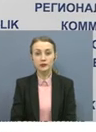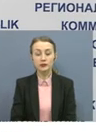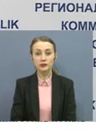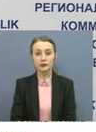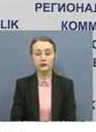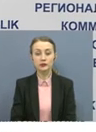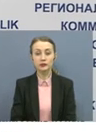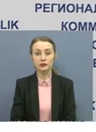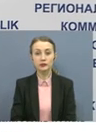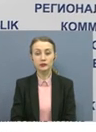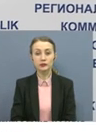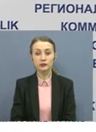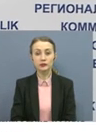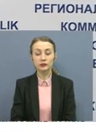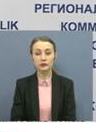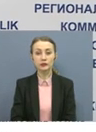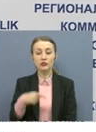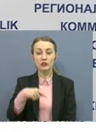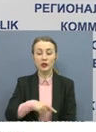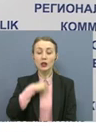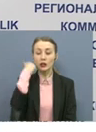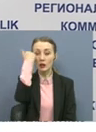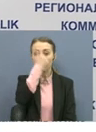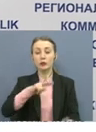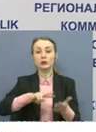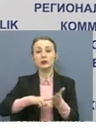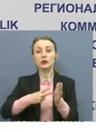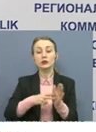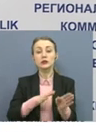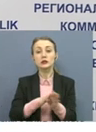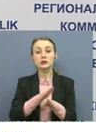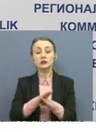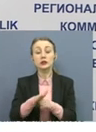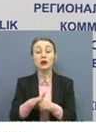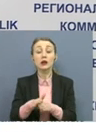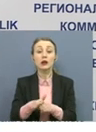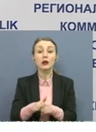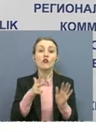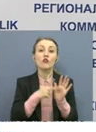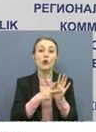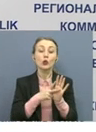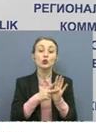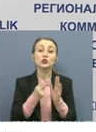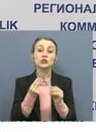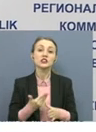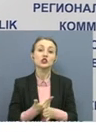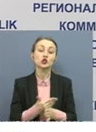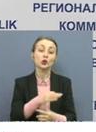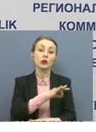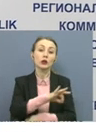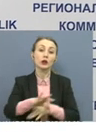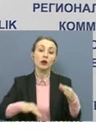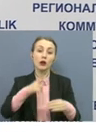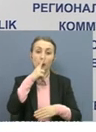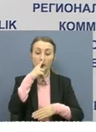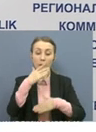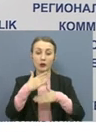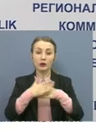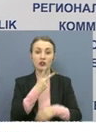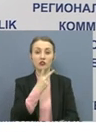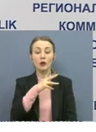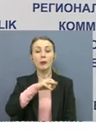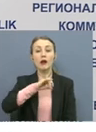сметалық құны 23 миллиард 400 миллион теңгенің көлемі құрып отыр. Қазіргі таңда ол мемлекеттік